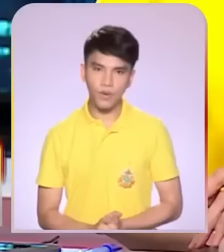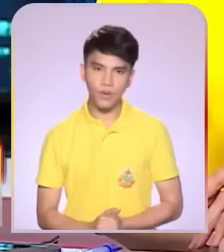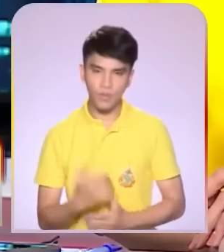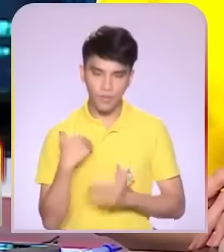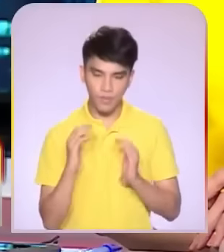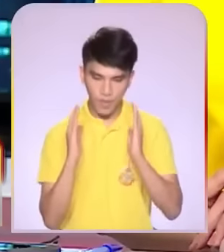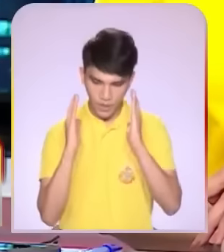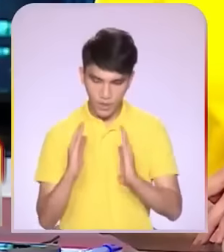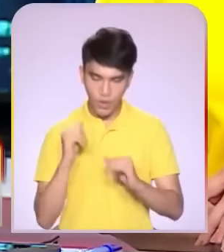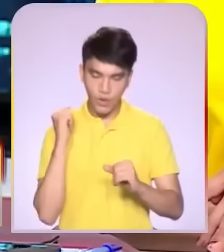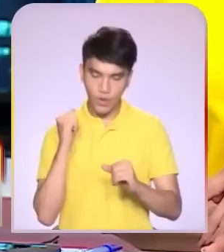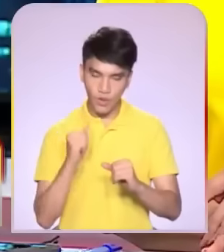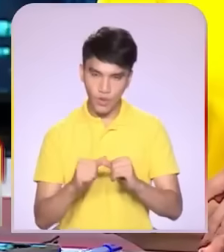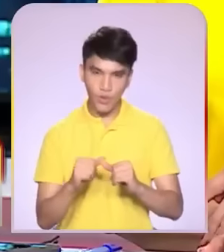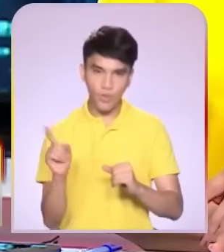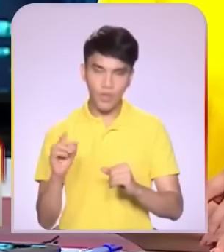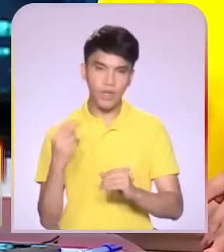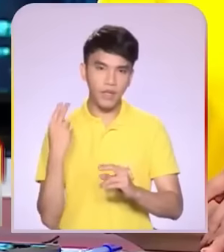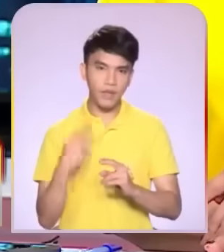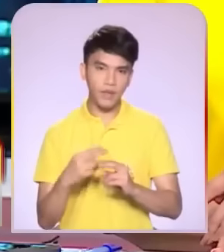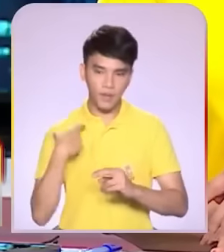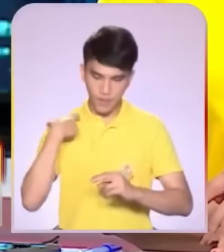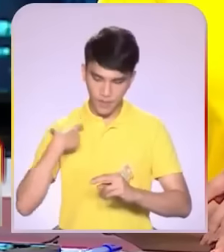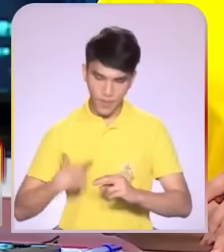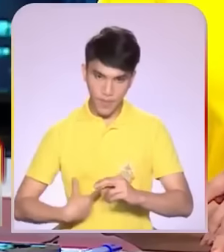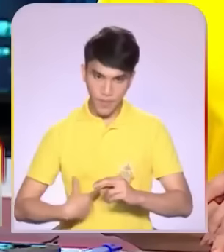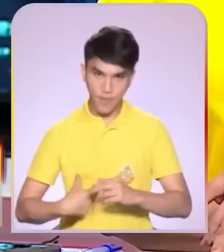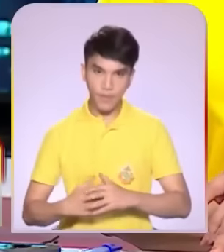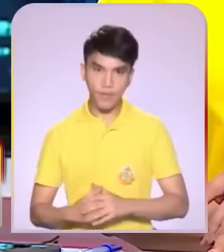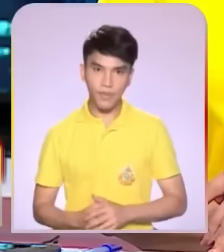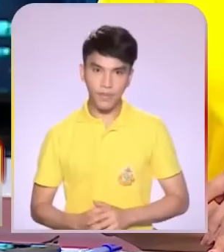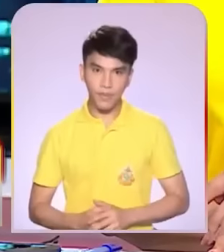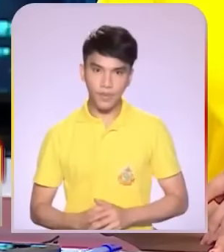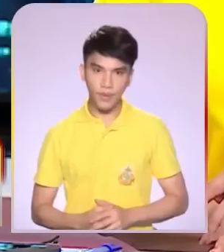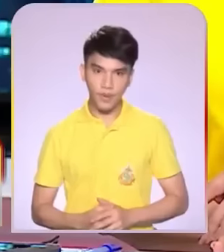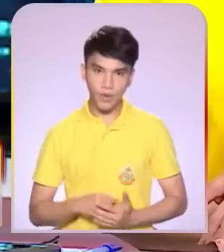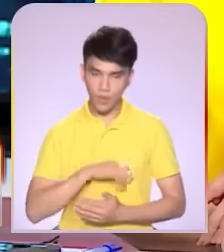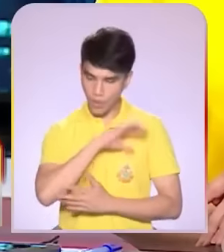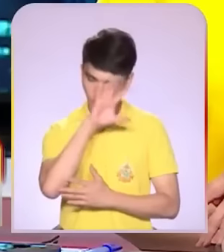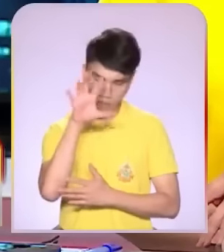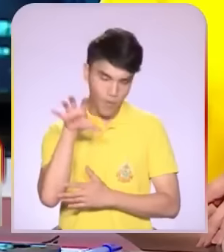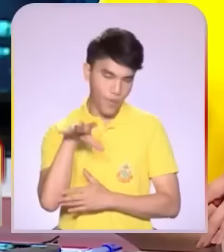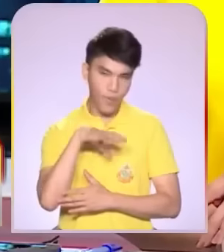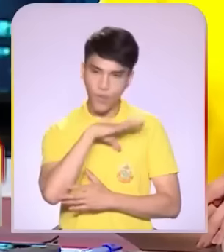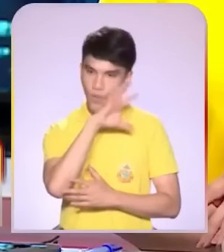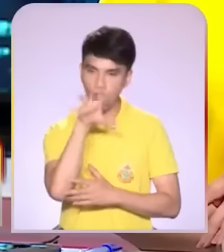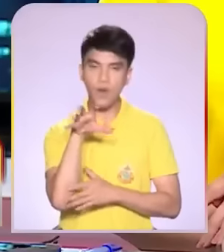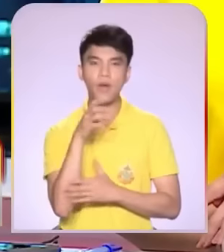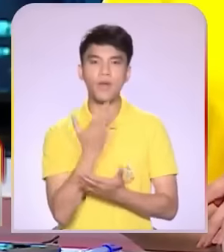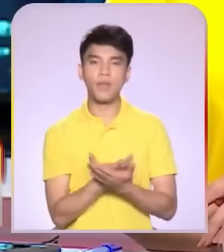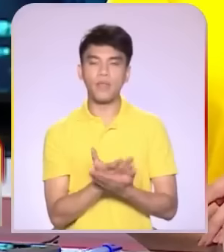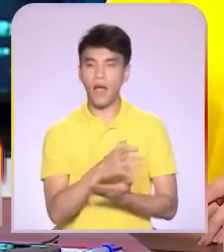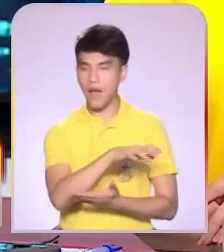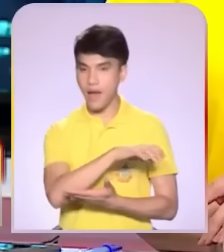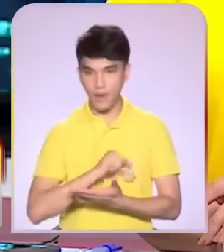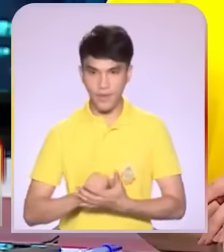ผู้เสียหายมานั่งรายการถกไม่เถียงบอกว่าถูกคนที่อ้างว่าเป็นทนายความหลอกเอาเงิน